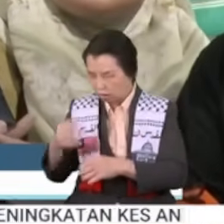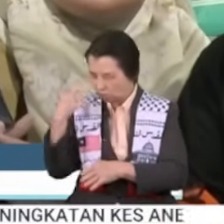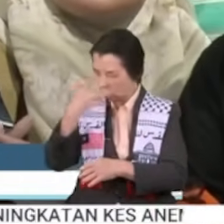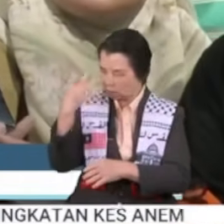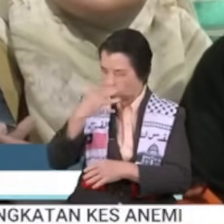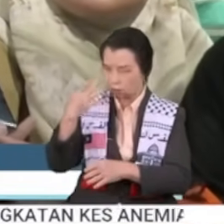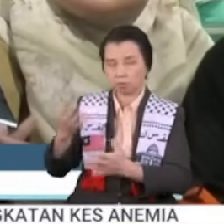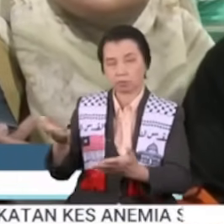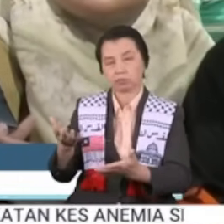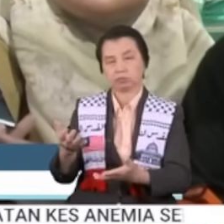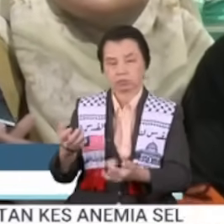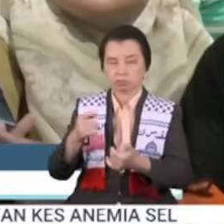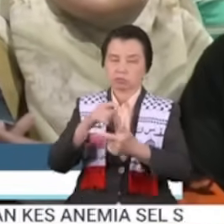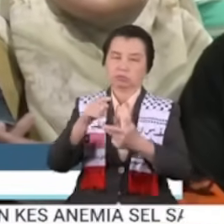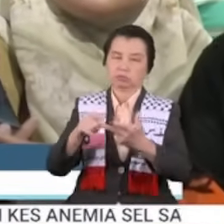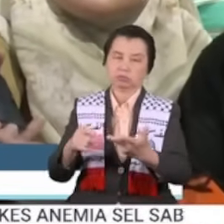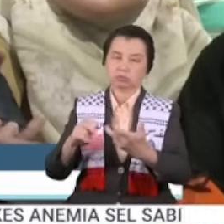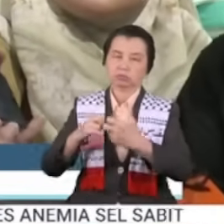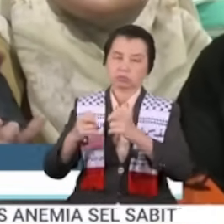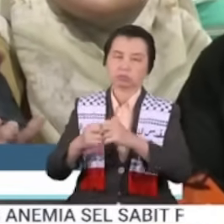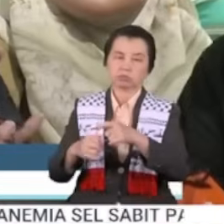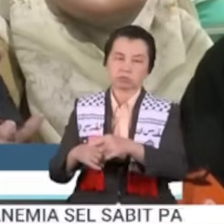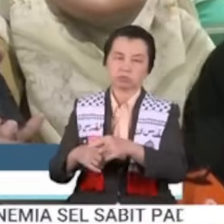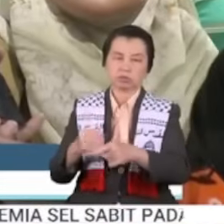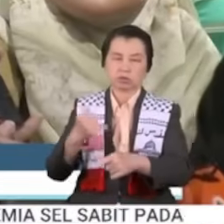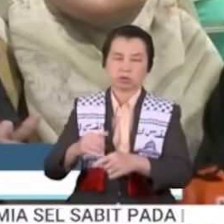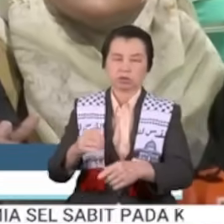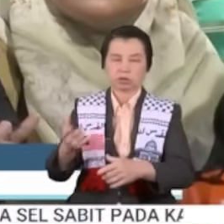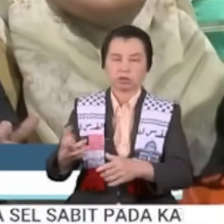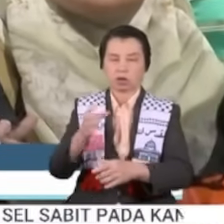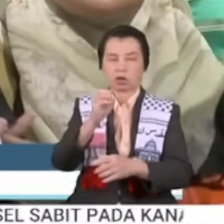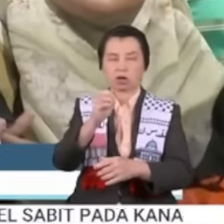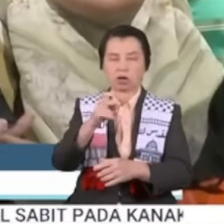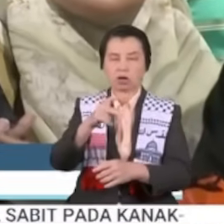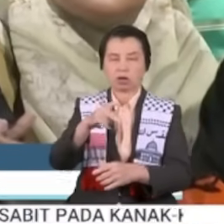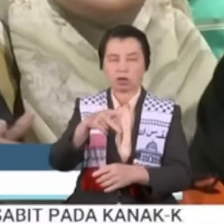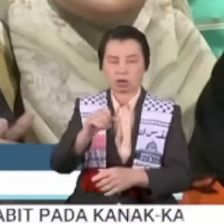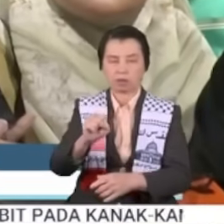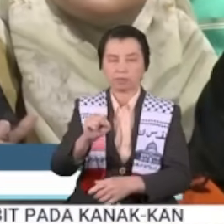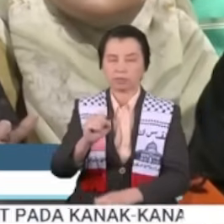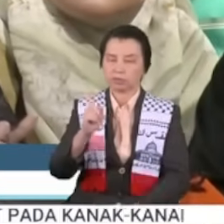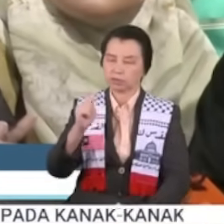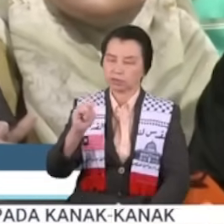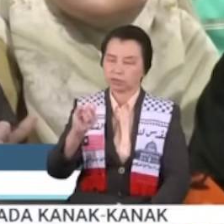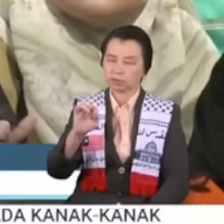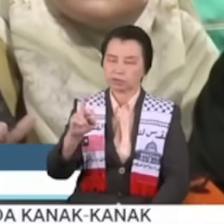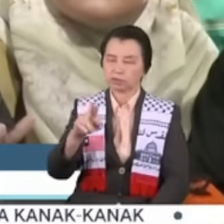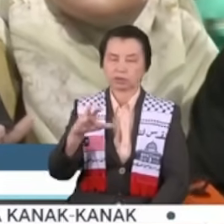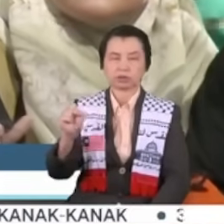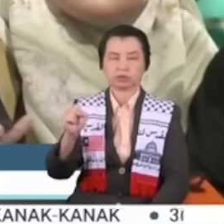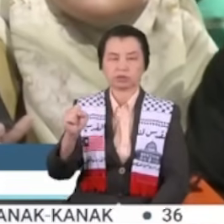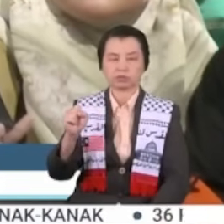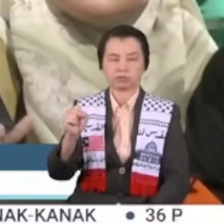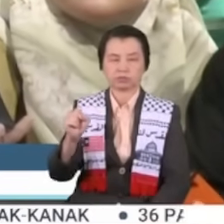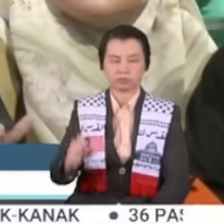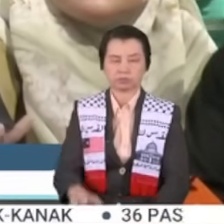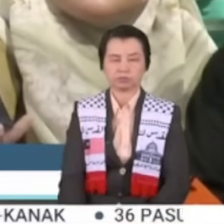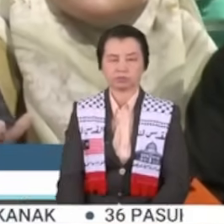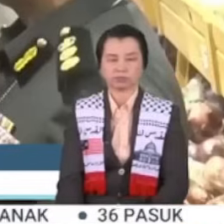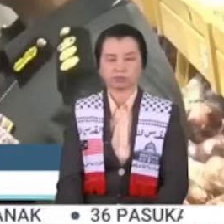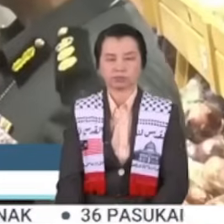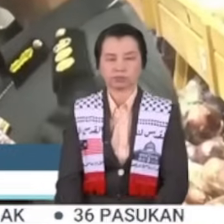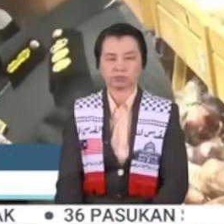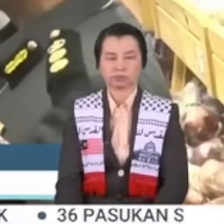akta kawalan bekalan ni lebih kepada optiis lah kes-kes serahan dieselah diesel DII